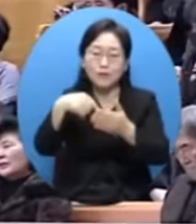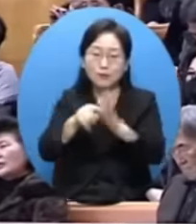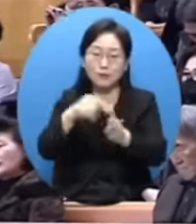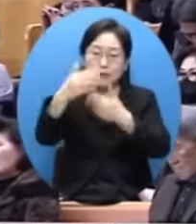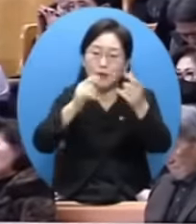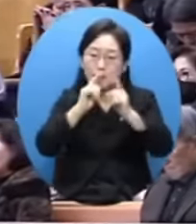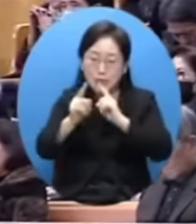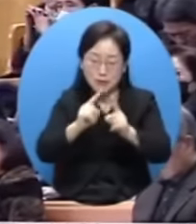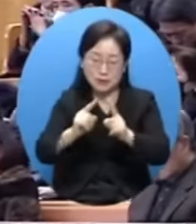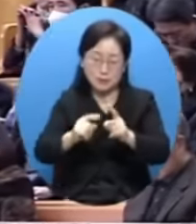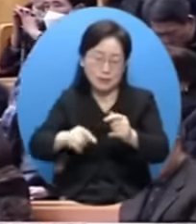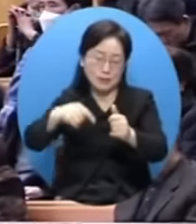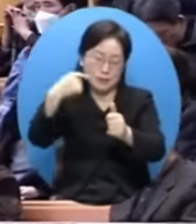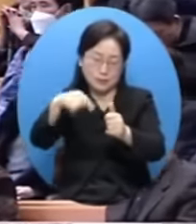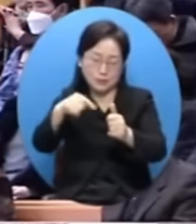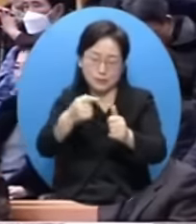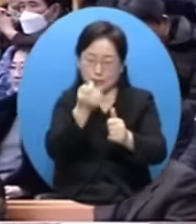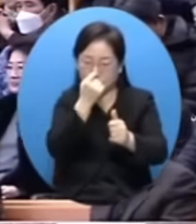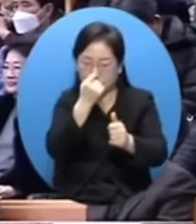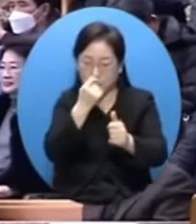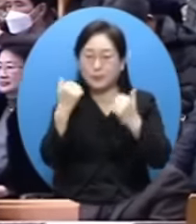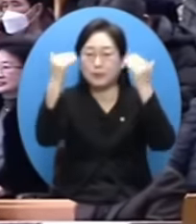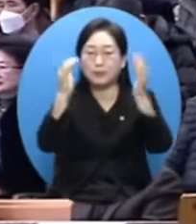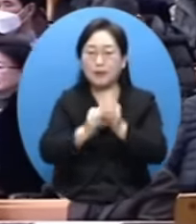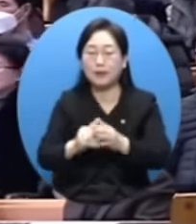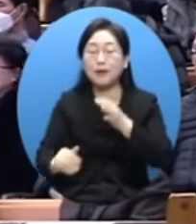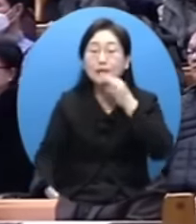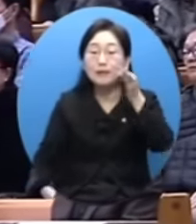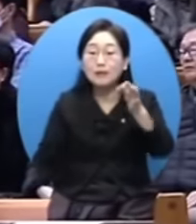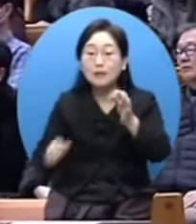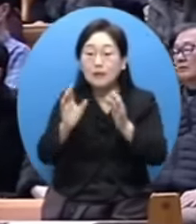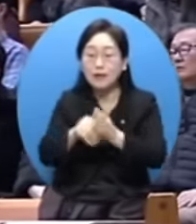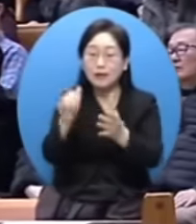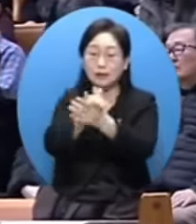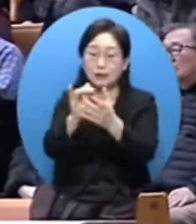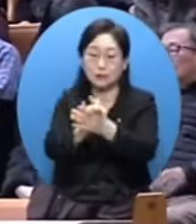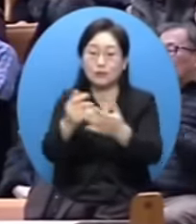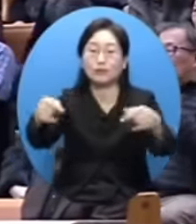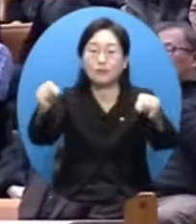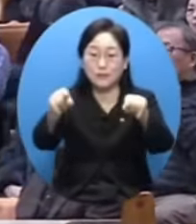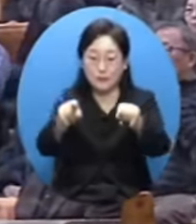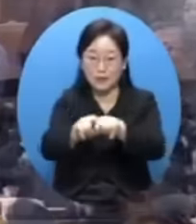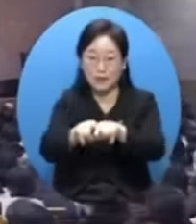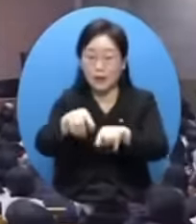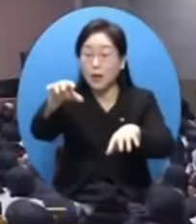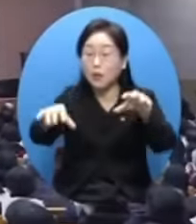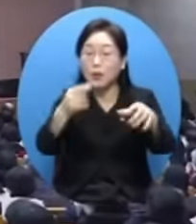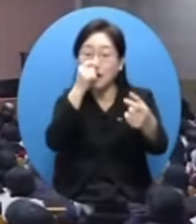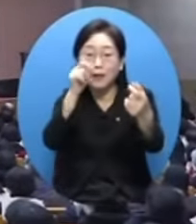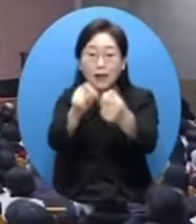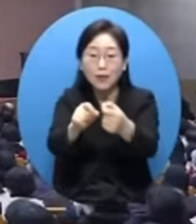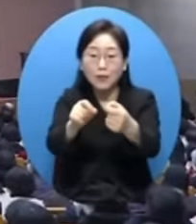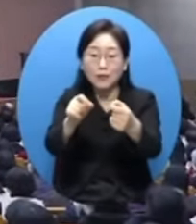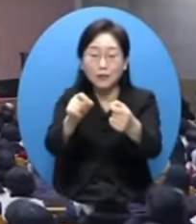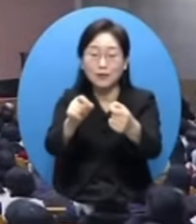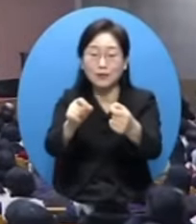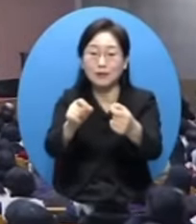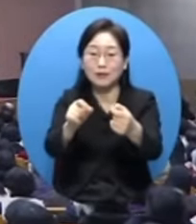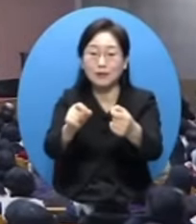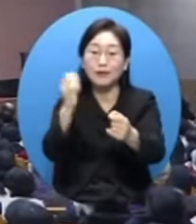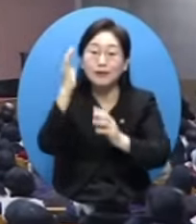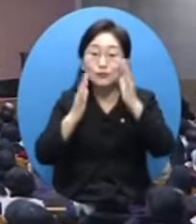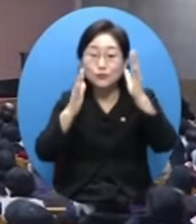훈련을 받으며 자라났습니다 열살 때는 친구들과 같이 동네 가까운 그